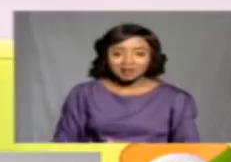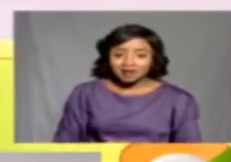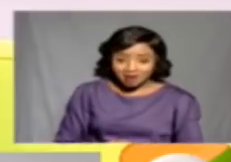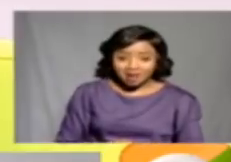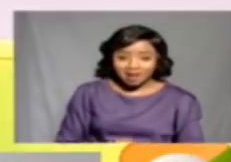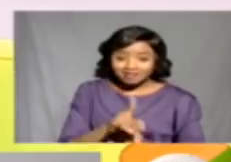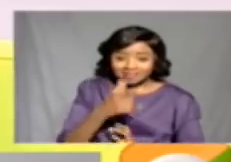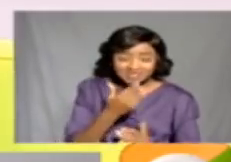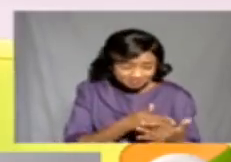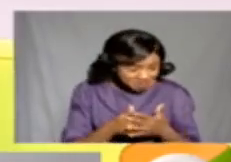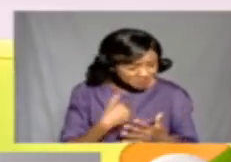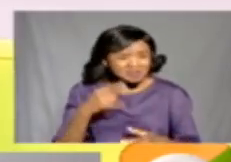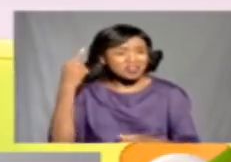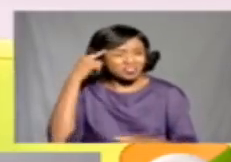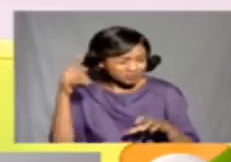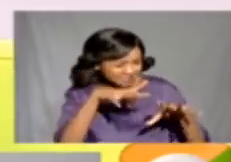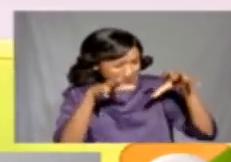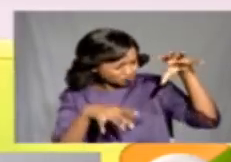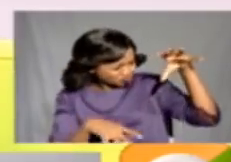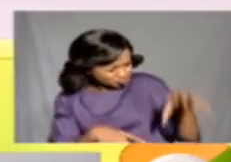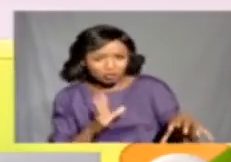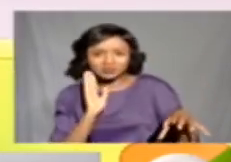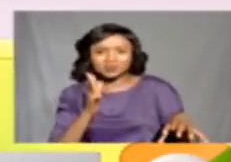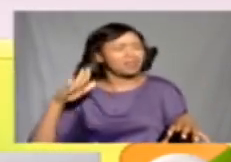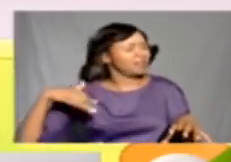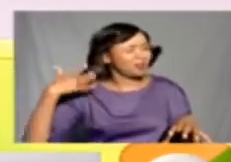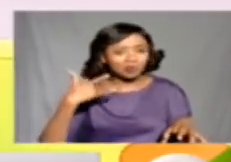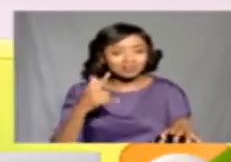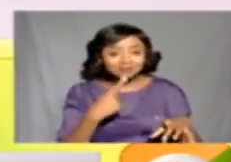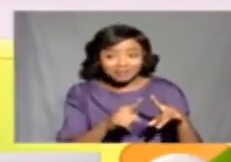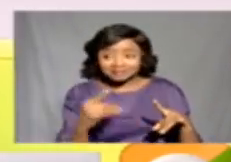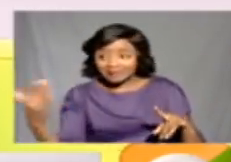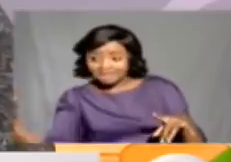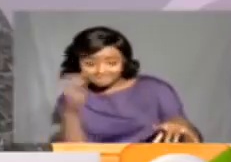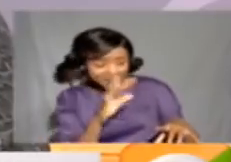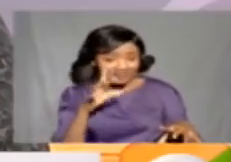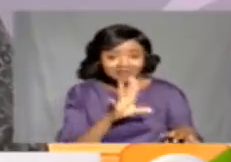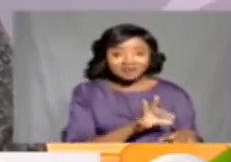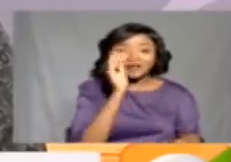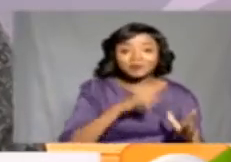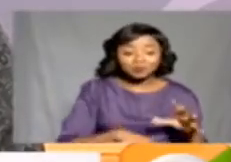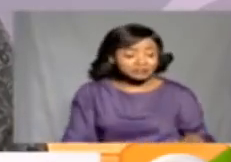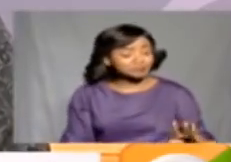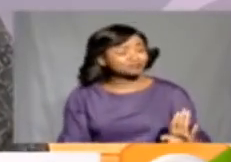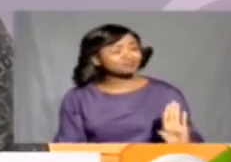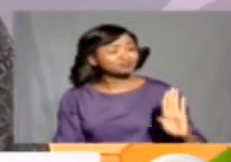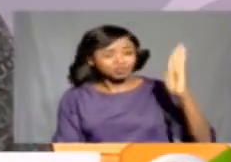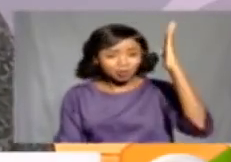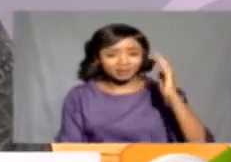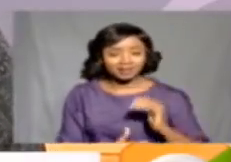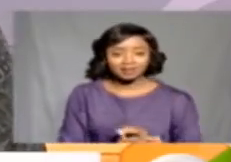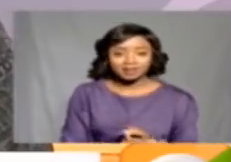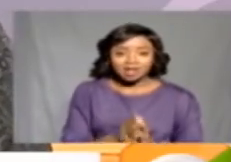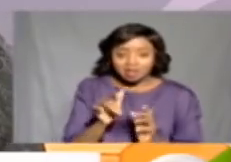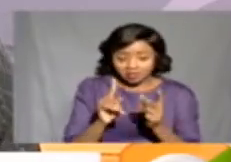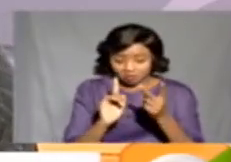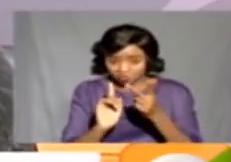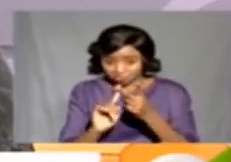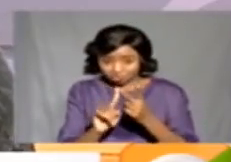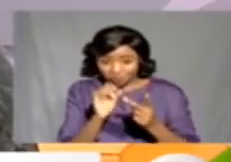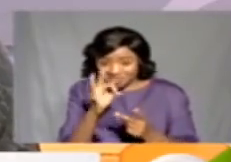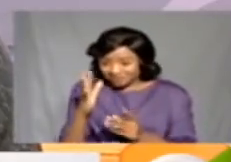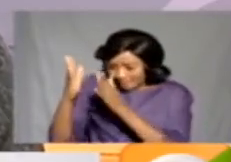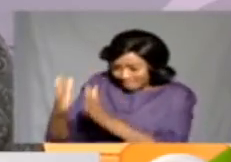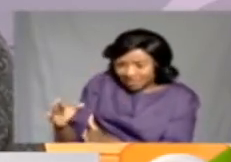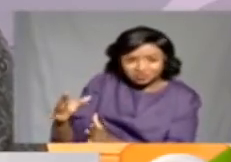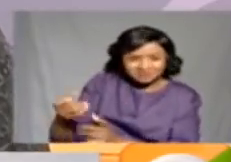haka katoto katakuwa mbilikini. Pili, kama mtu alikuwa na tabia za ajabu ajabu. Alafu ukaja ukapata ameenda